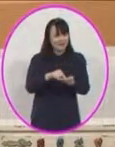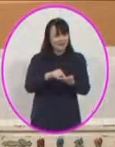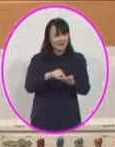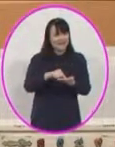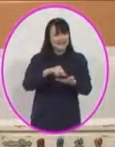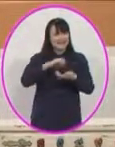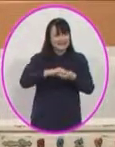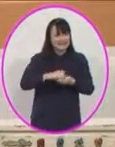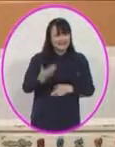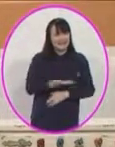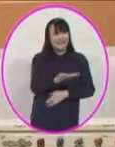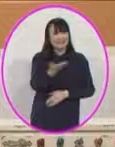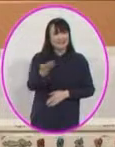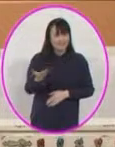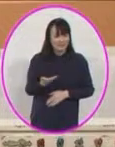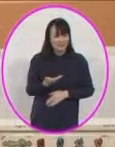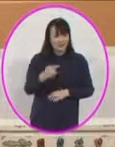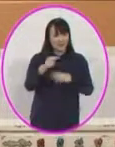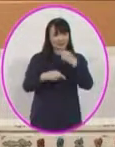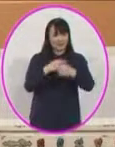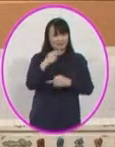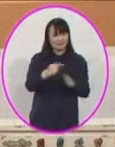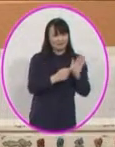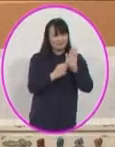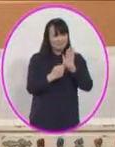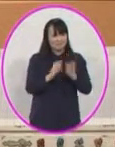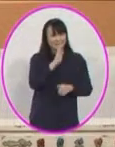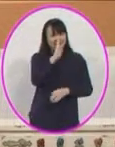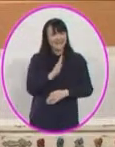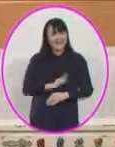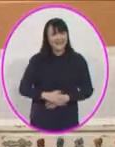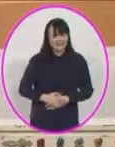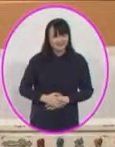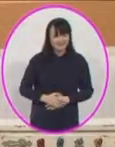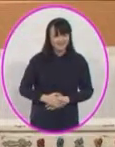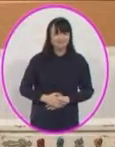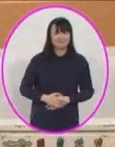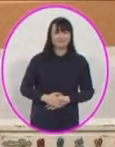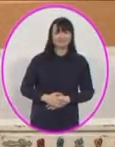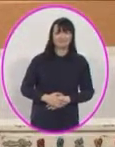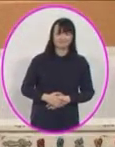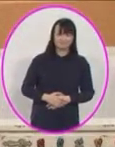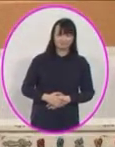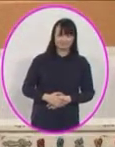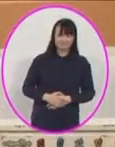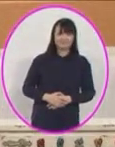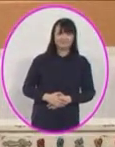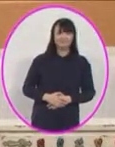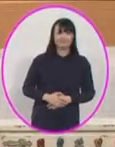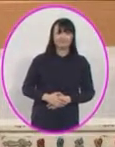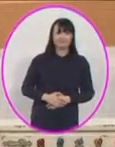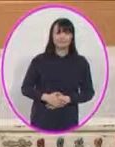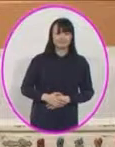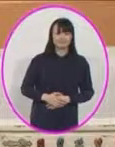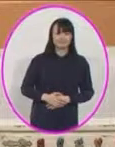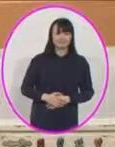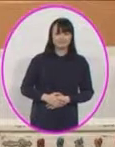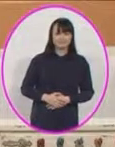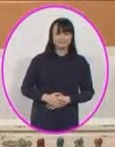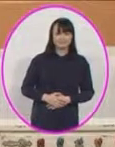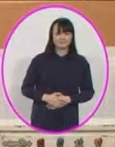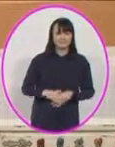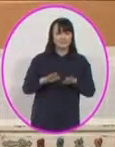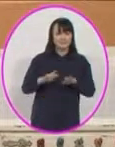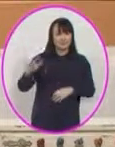様もねえっ使ってみてまたそういう機会があったらねぜひ使って行ってみたいなと思いますはいということで